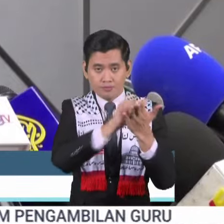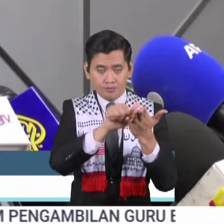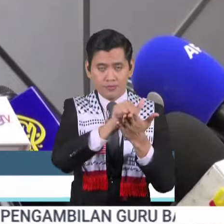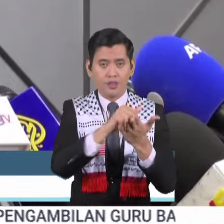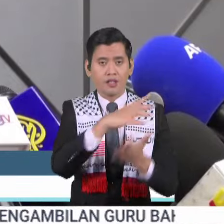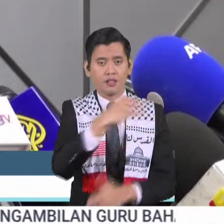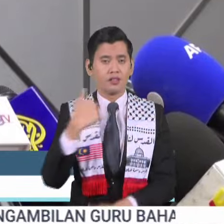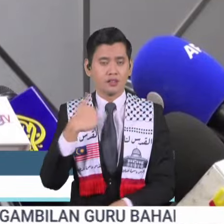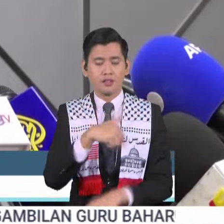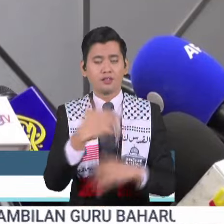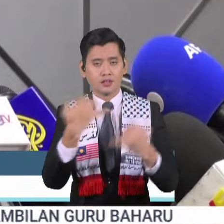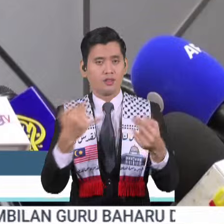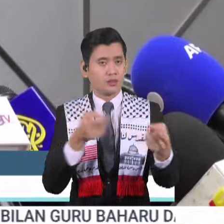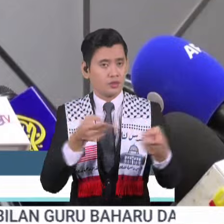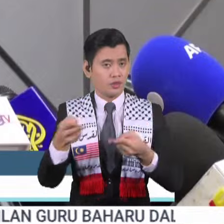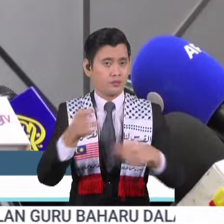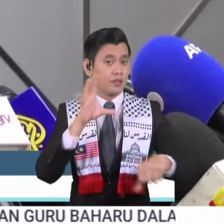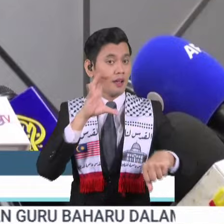tangkapan